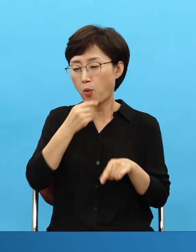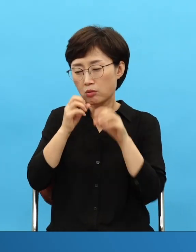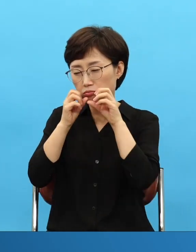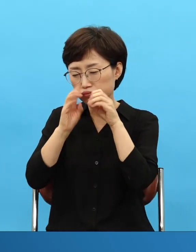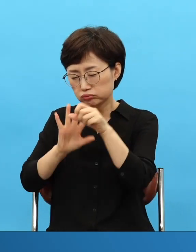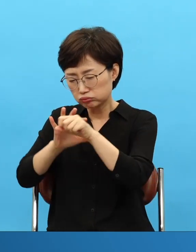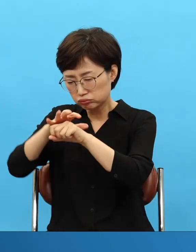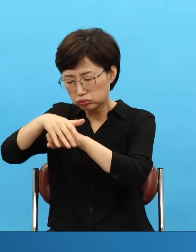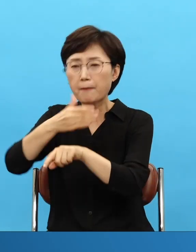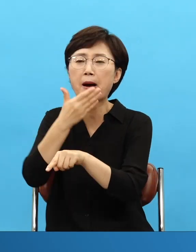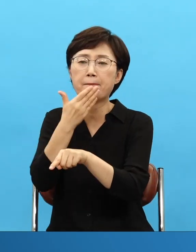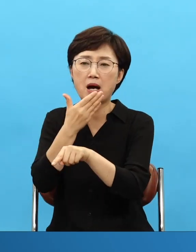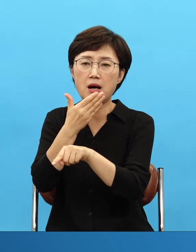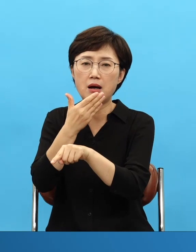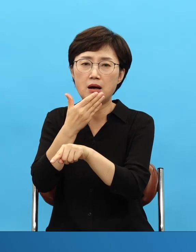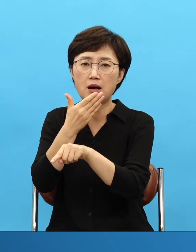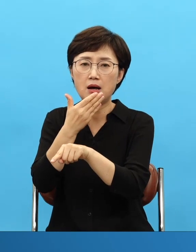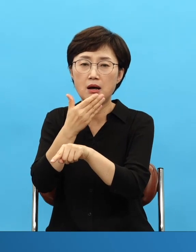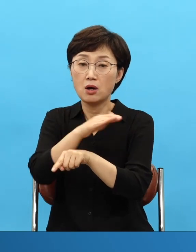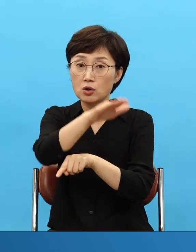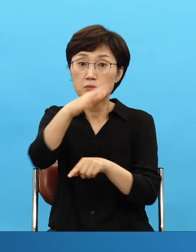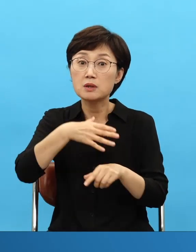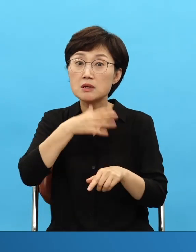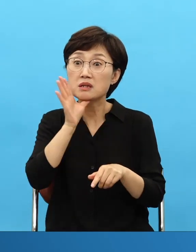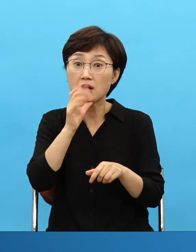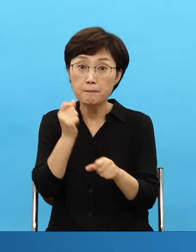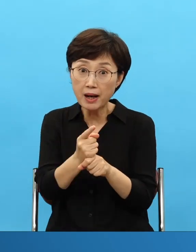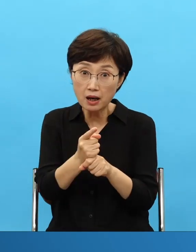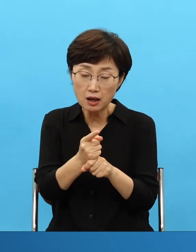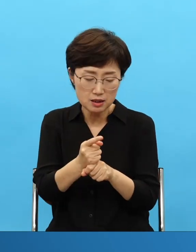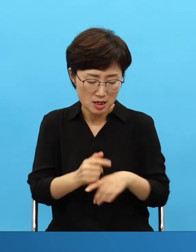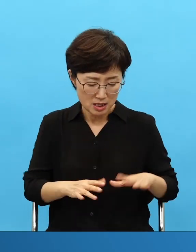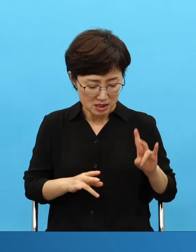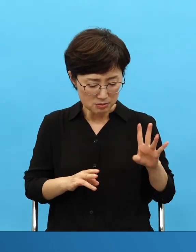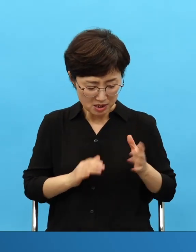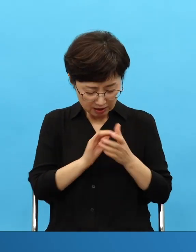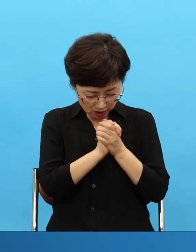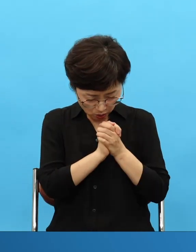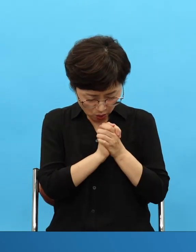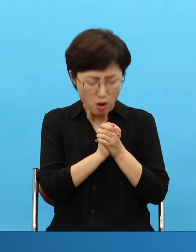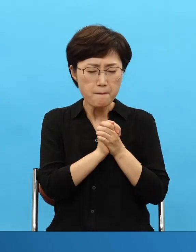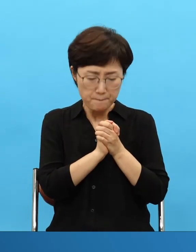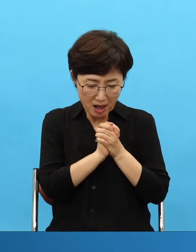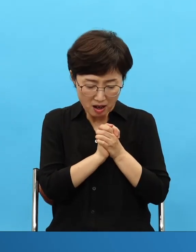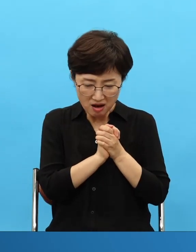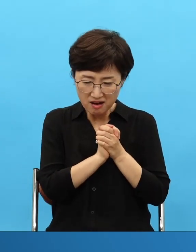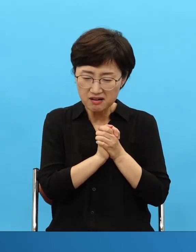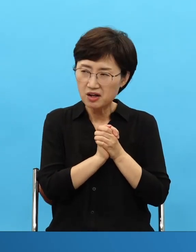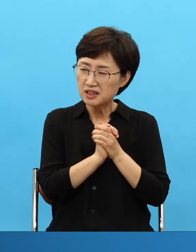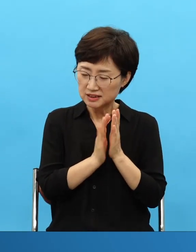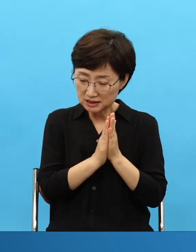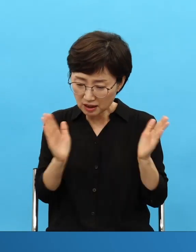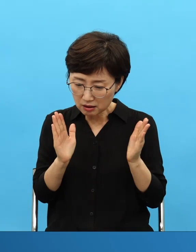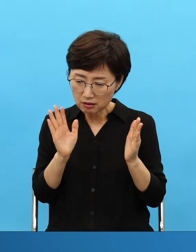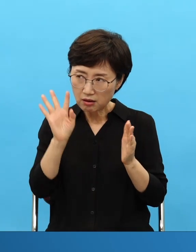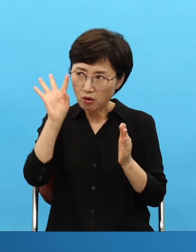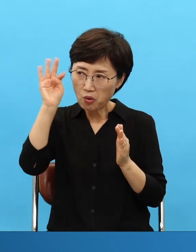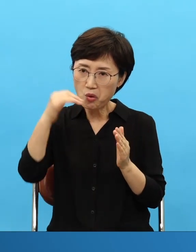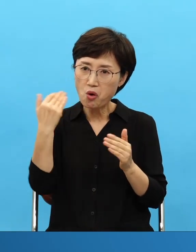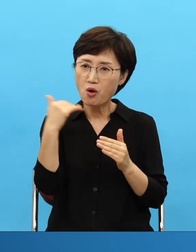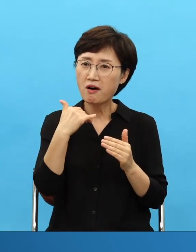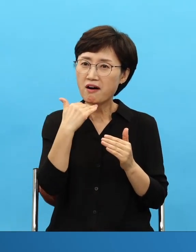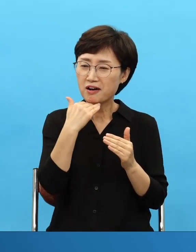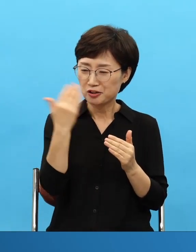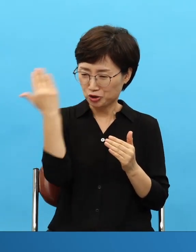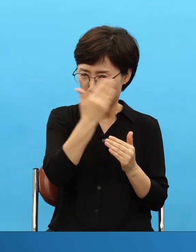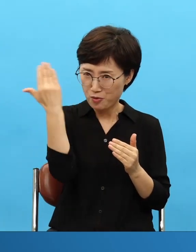겁니다. And those who are older in years, if you realize this and plant this inside yourself, as the 꼭 days 하셔야 go 돼요. by, you'll get younger. 세 가지. You must remember these three 심어야 things. 돼요. You